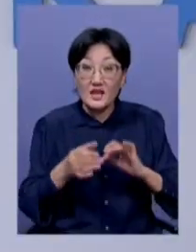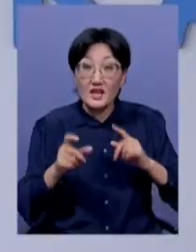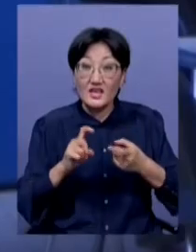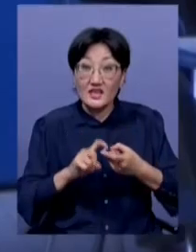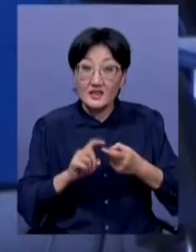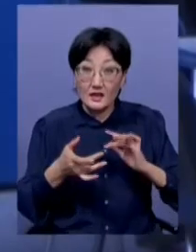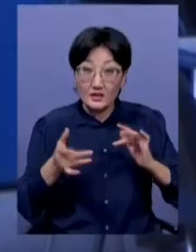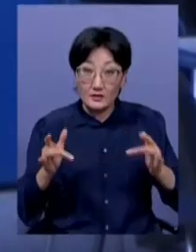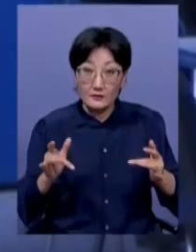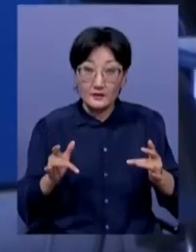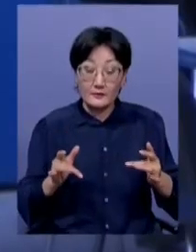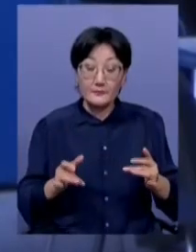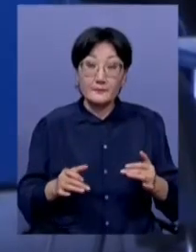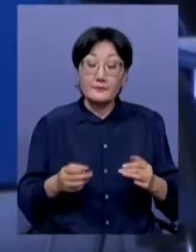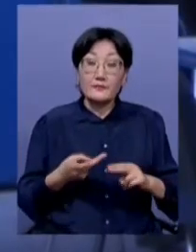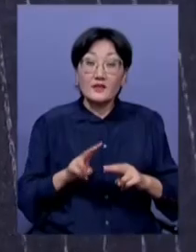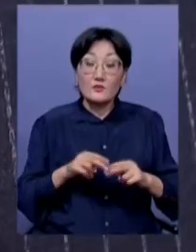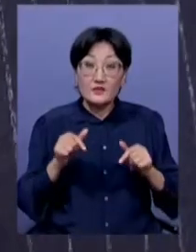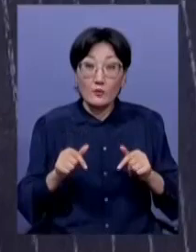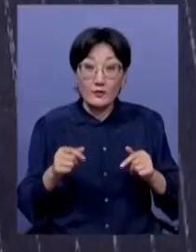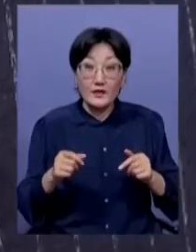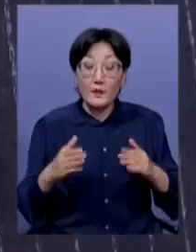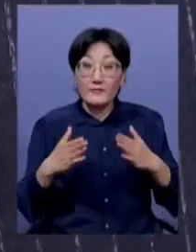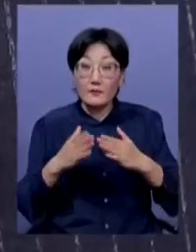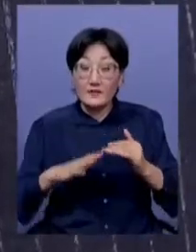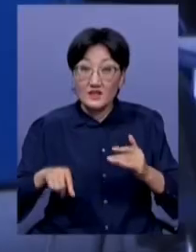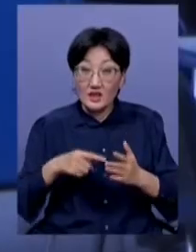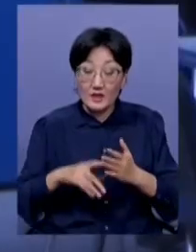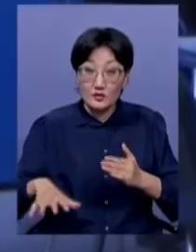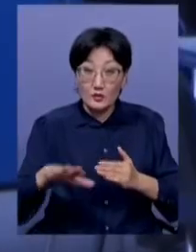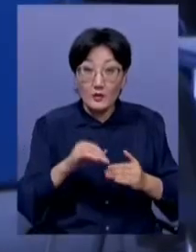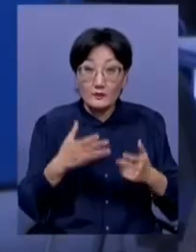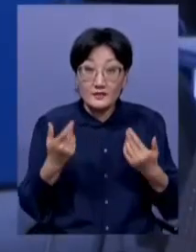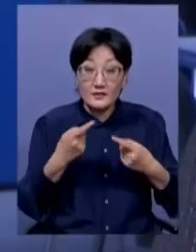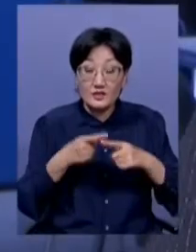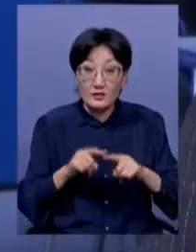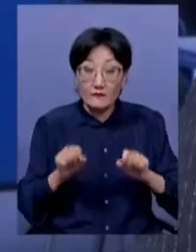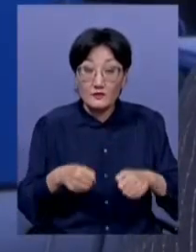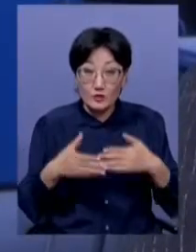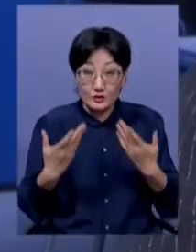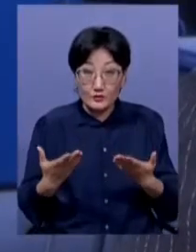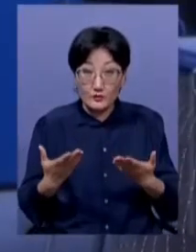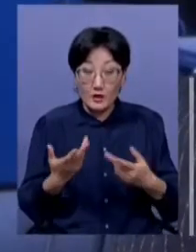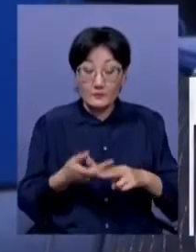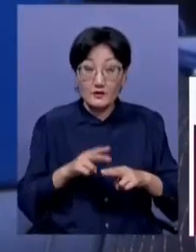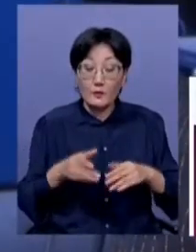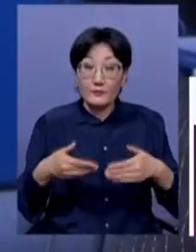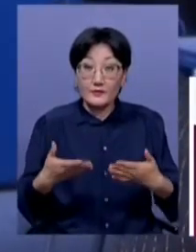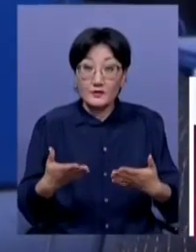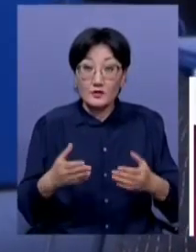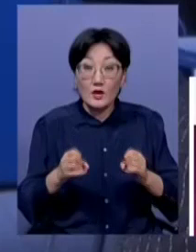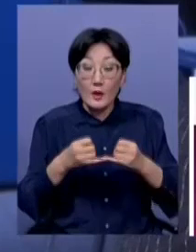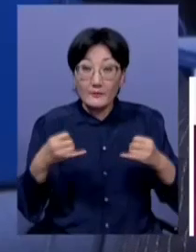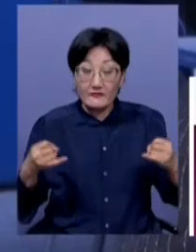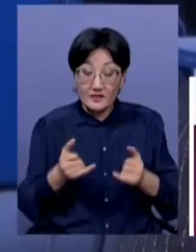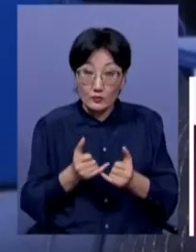интернета. Предоставление услуг телекоммуникации в данном коттеджном городке у нас нет технической возможности предоставления проводных